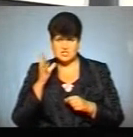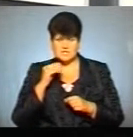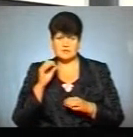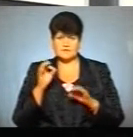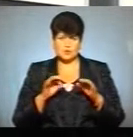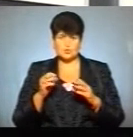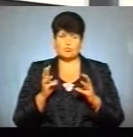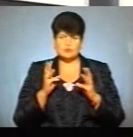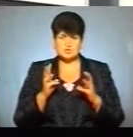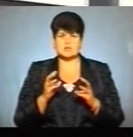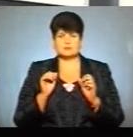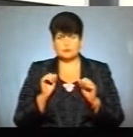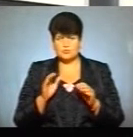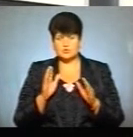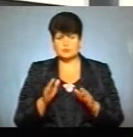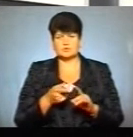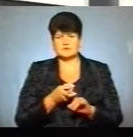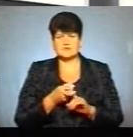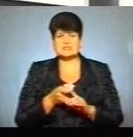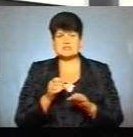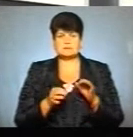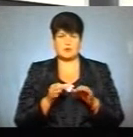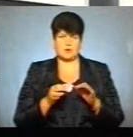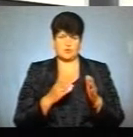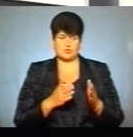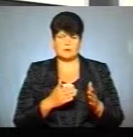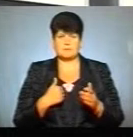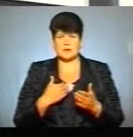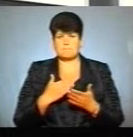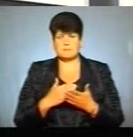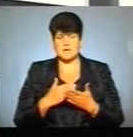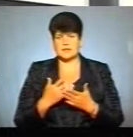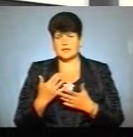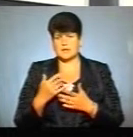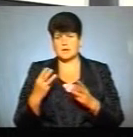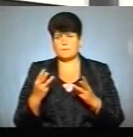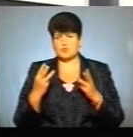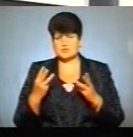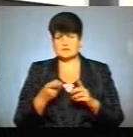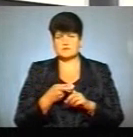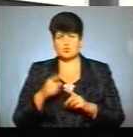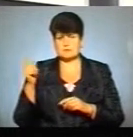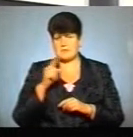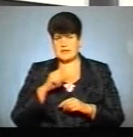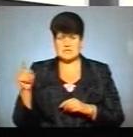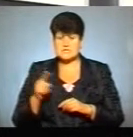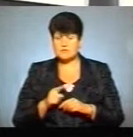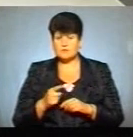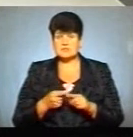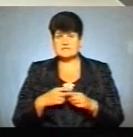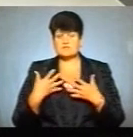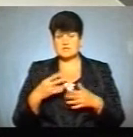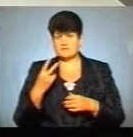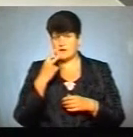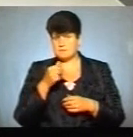тих пожеж може виникнути з природних чинників. Зокрема, ми мали декілька пожеж через блискавку. Проте, оскільки це вже 2 місяці